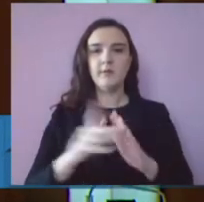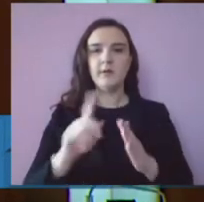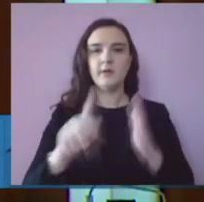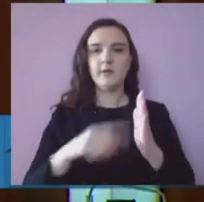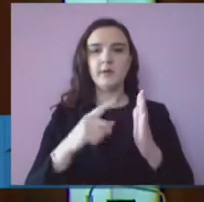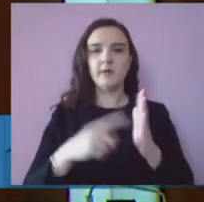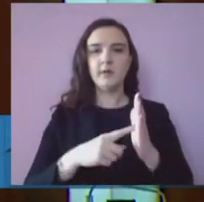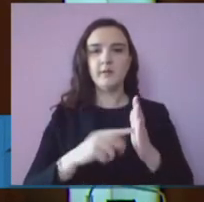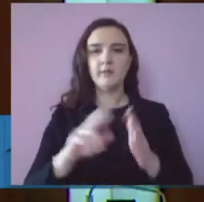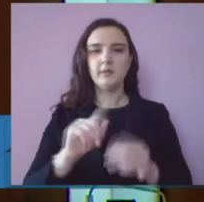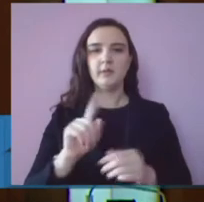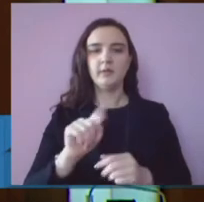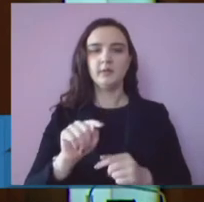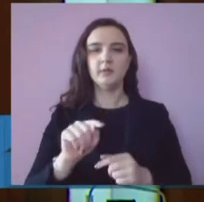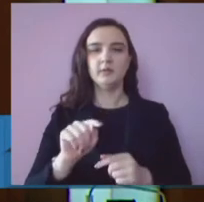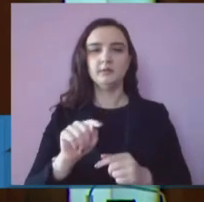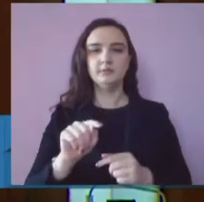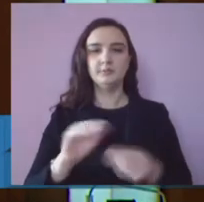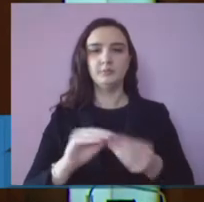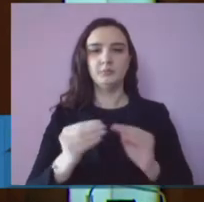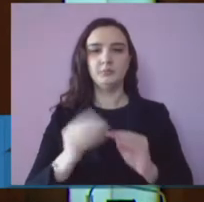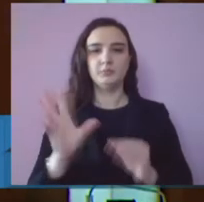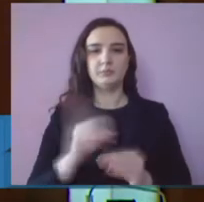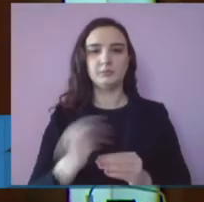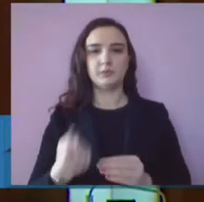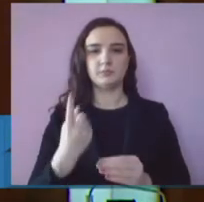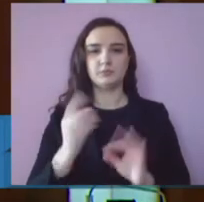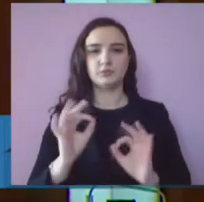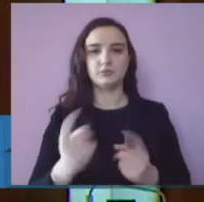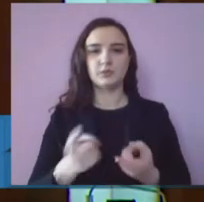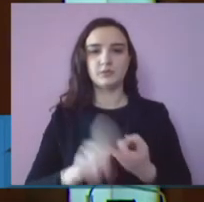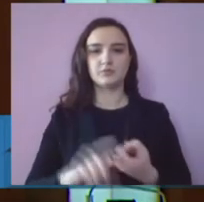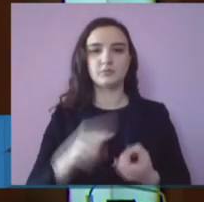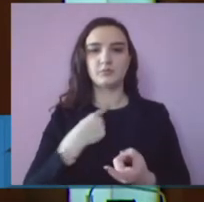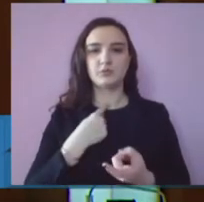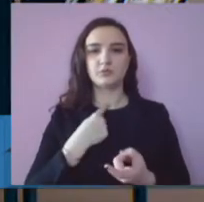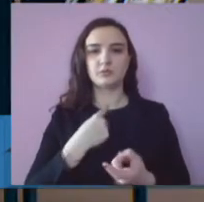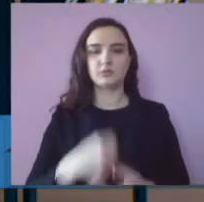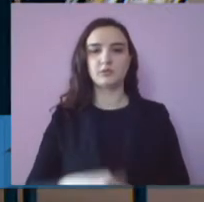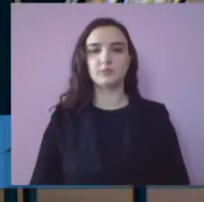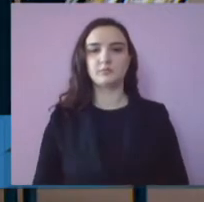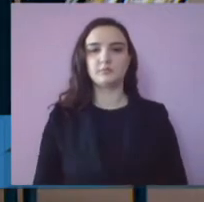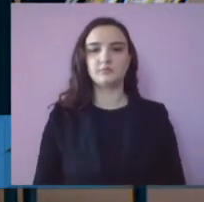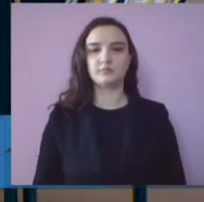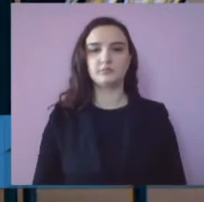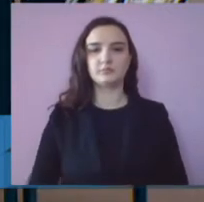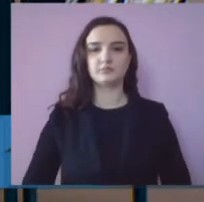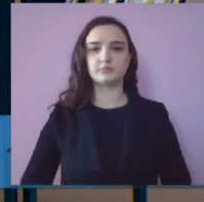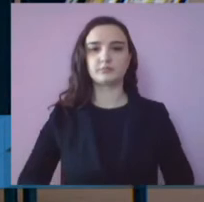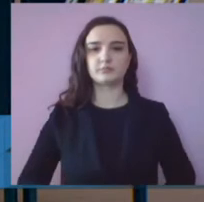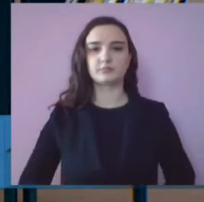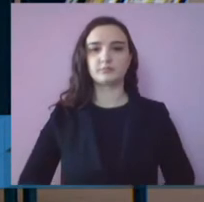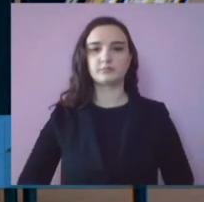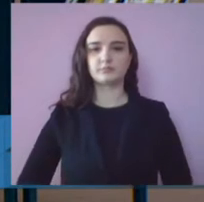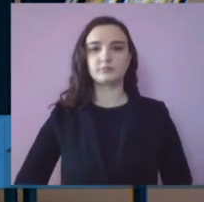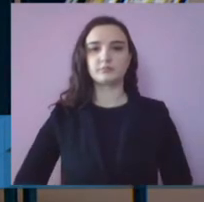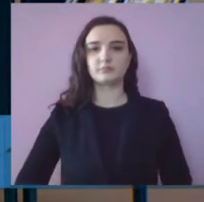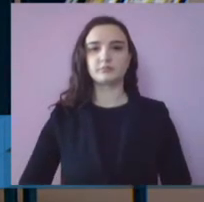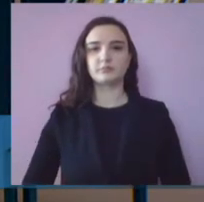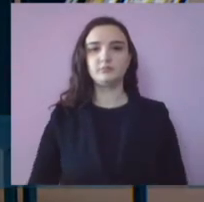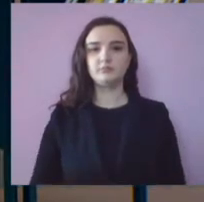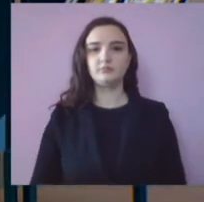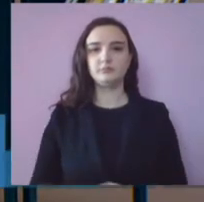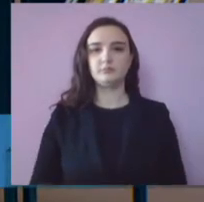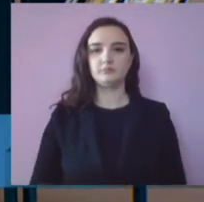რა პრობლემები აღმოჩნდა სწორედ დაკავშირებული ფარისებრ ჯირკვლთან. დიდი სიამოვნებით, მაგრამ უპირველეს ყოვლისა